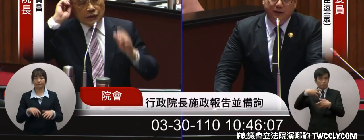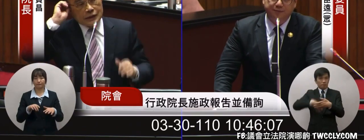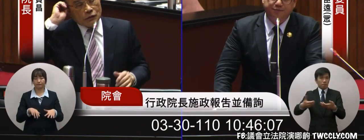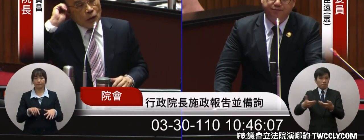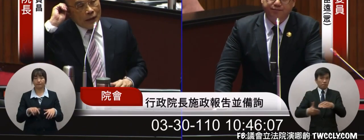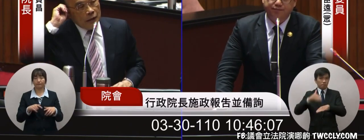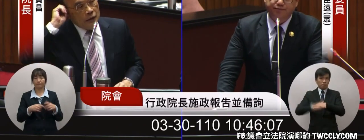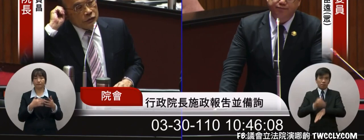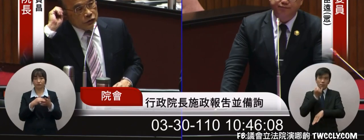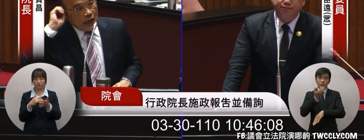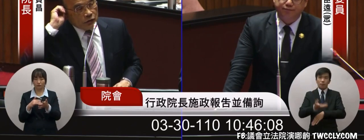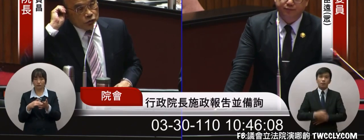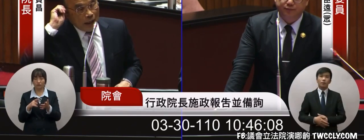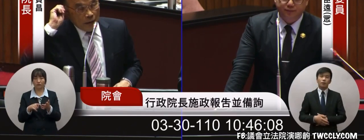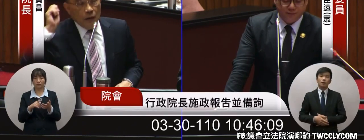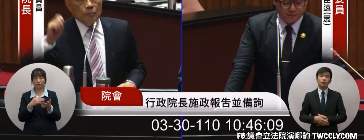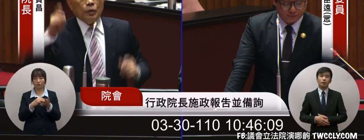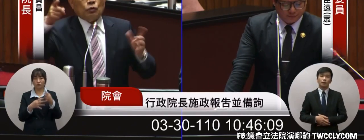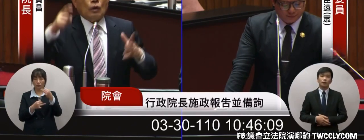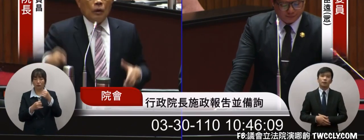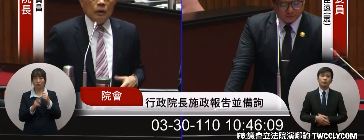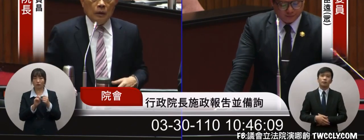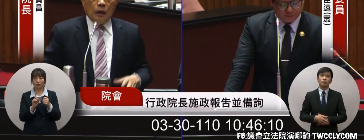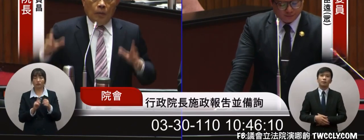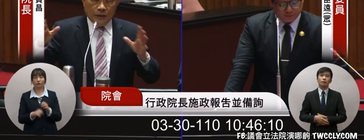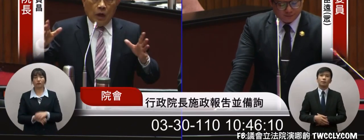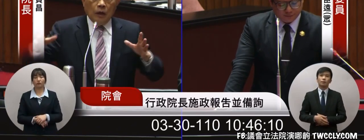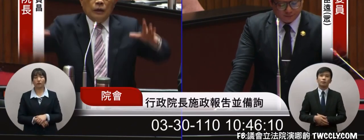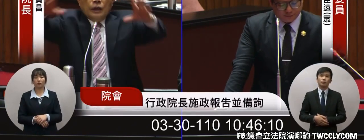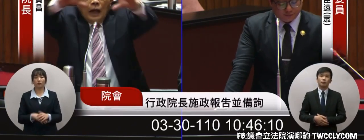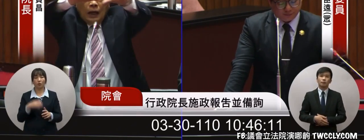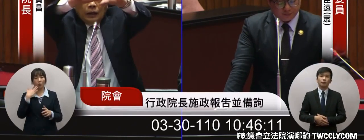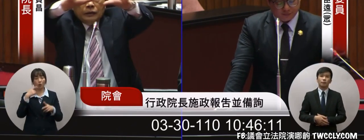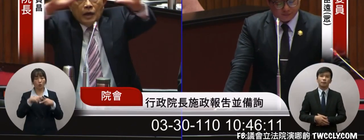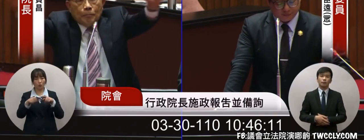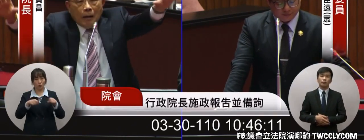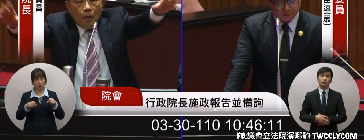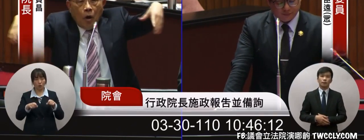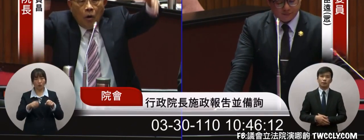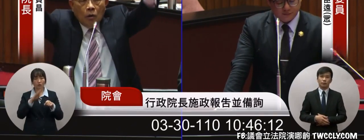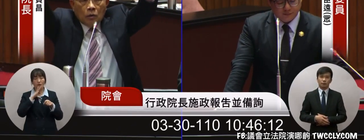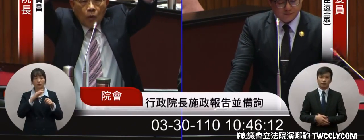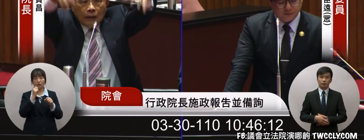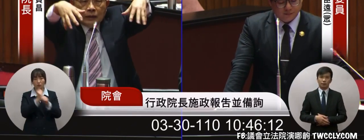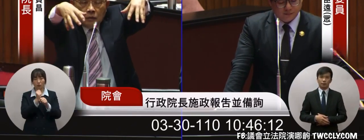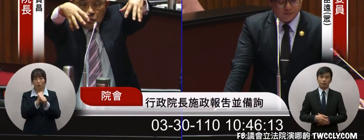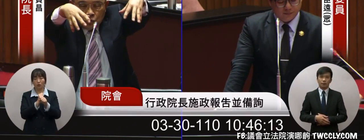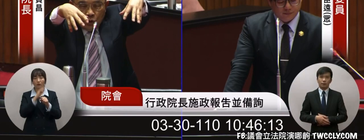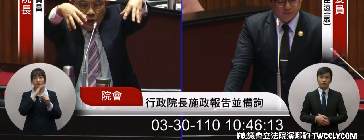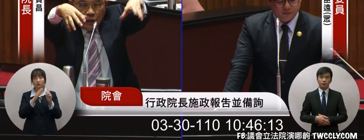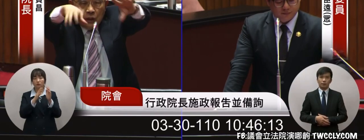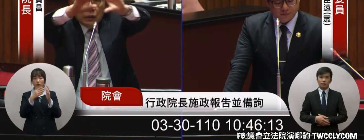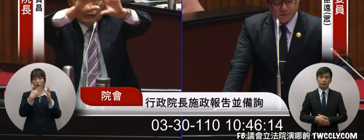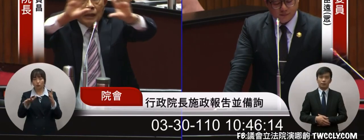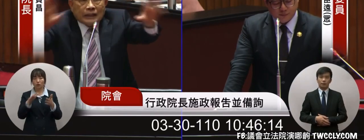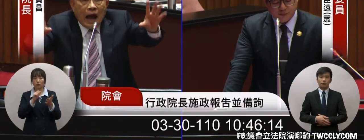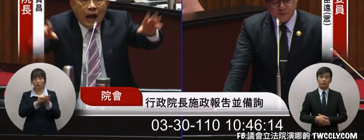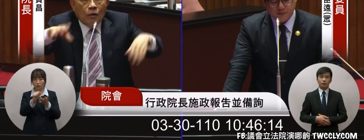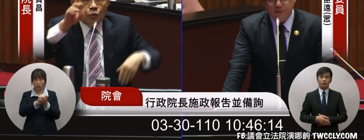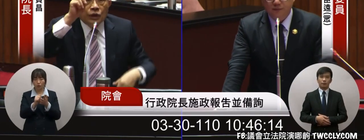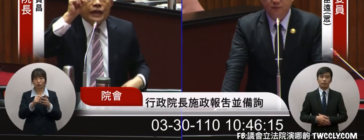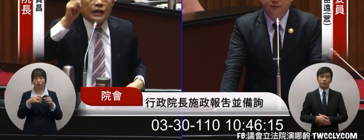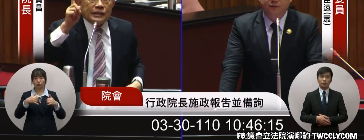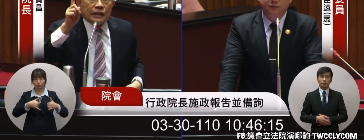這個期程再算是這樣子算比如說我們說上班牧灌水年